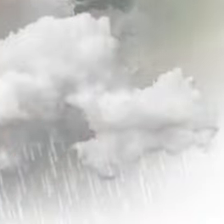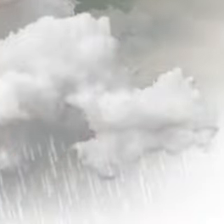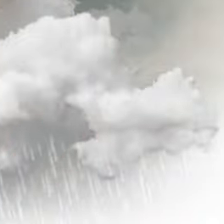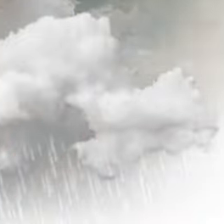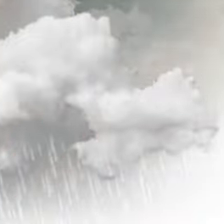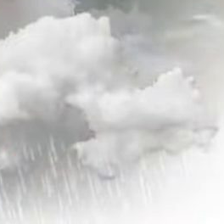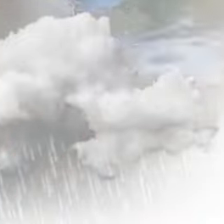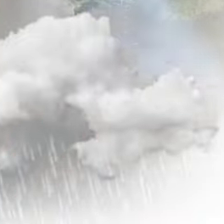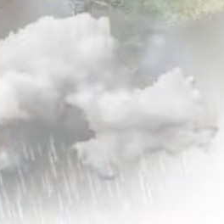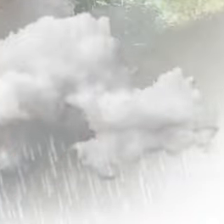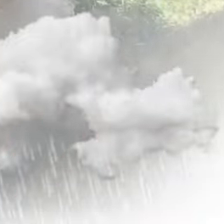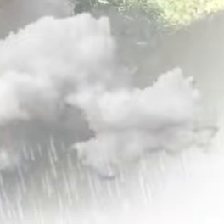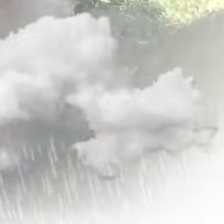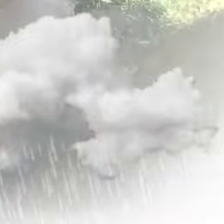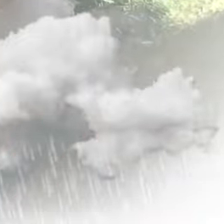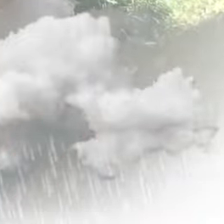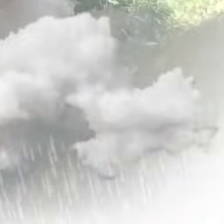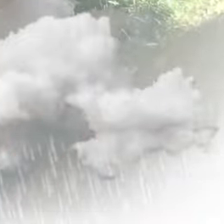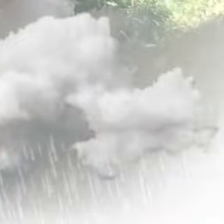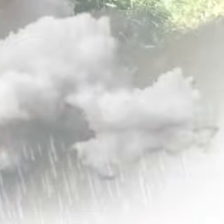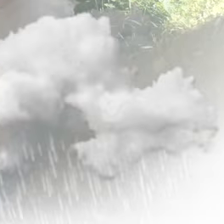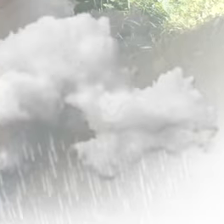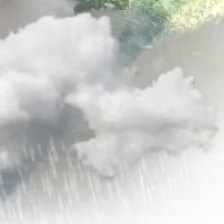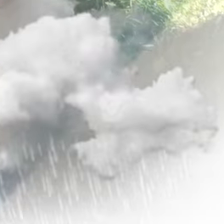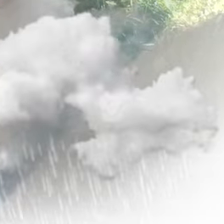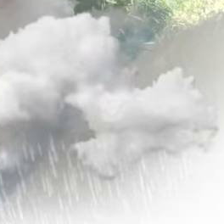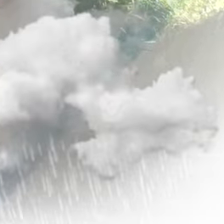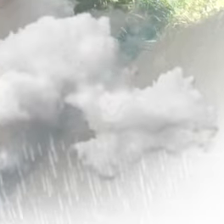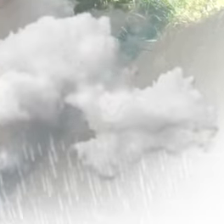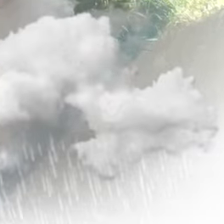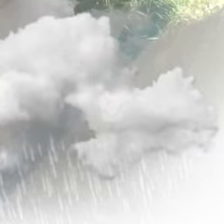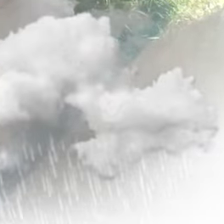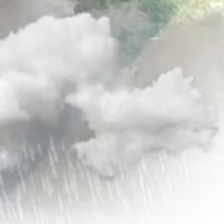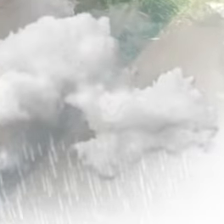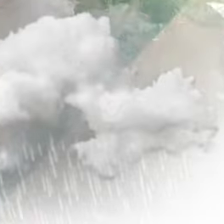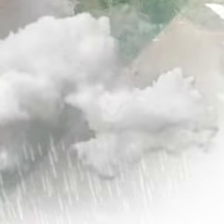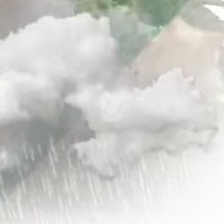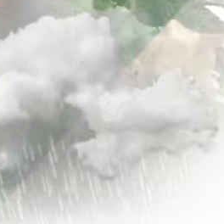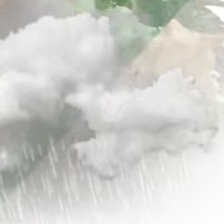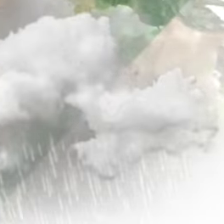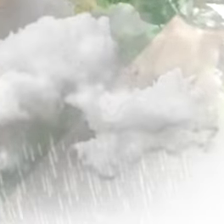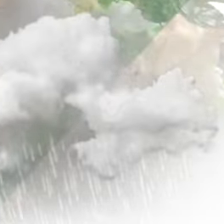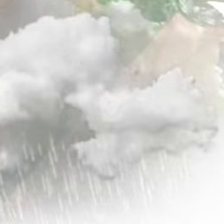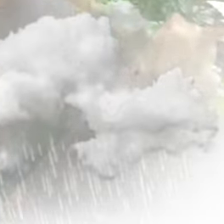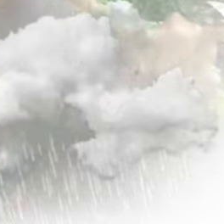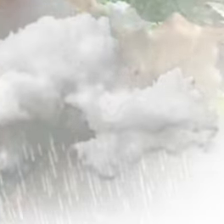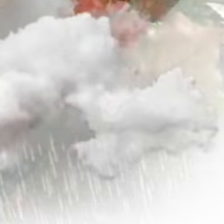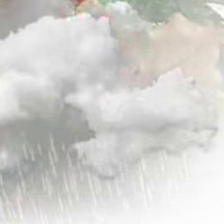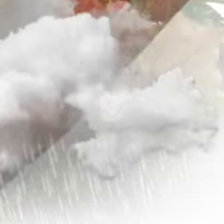Атмасферны ціск 753 міліметры ртутнага слупка. Вільготнасць паветра